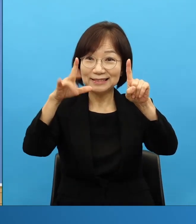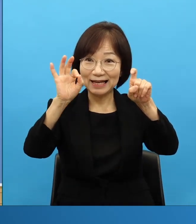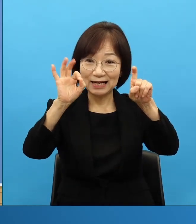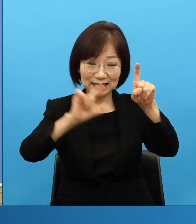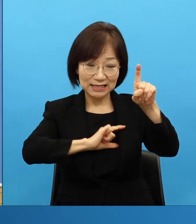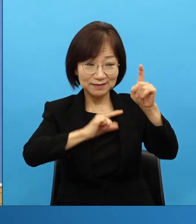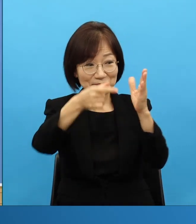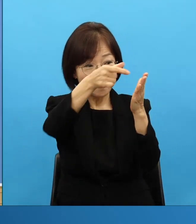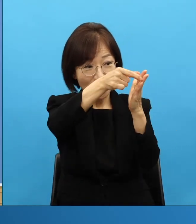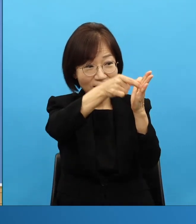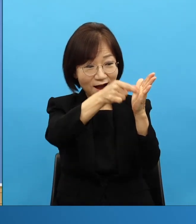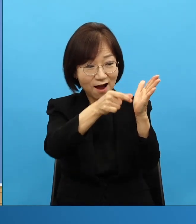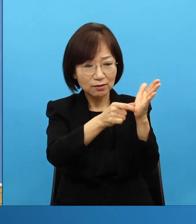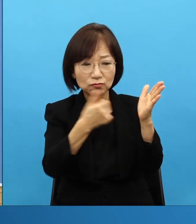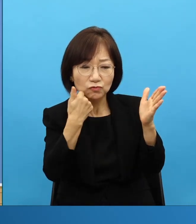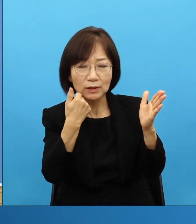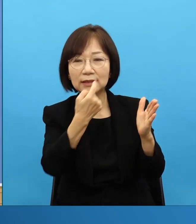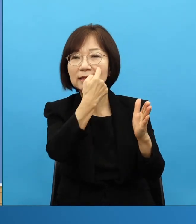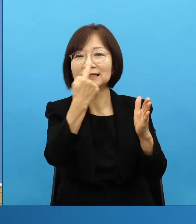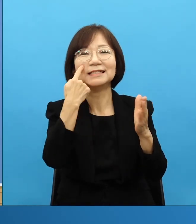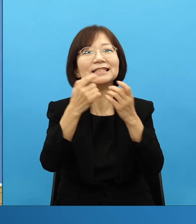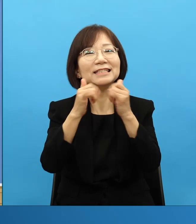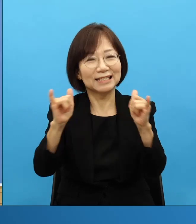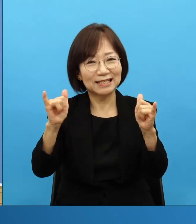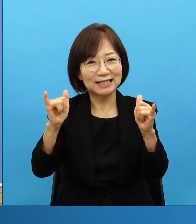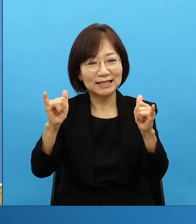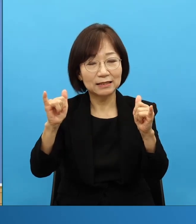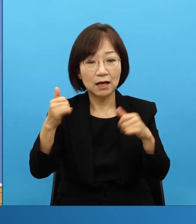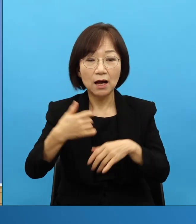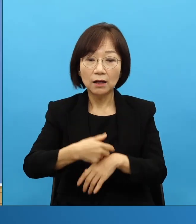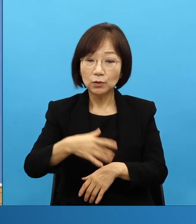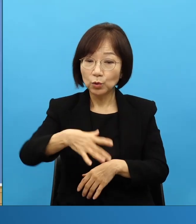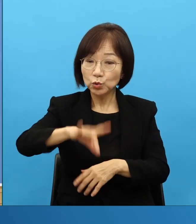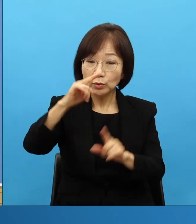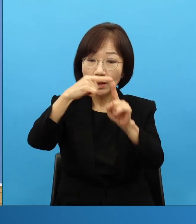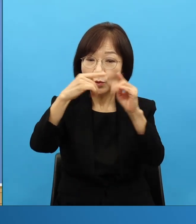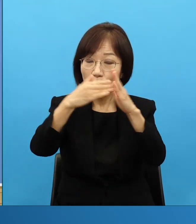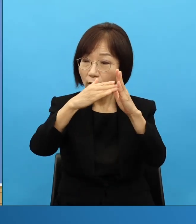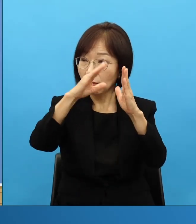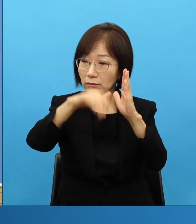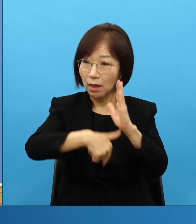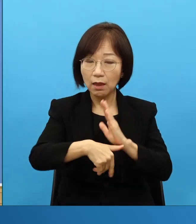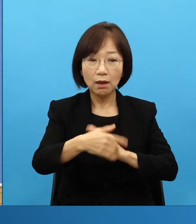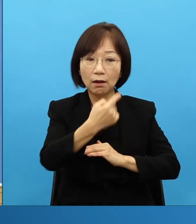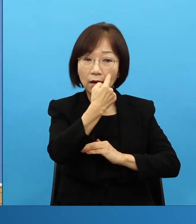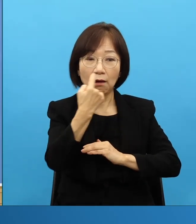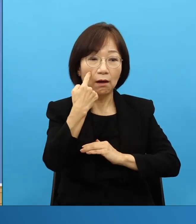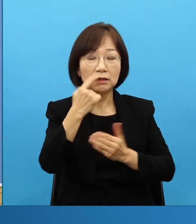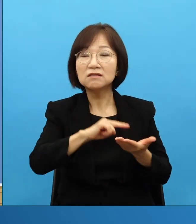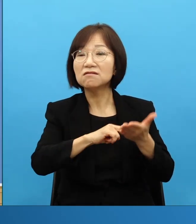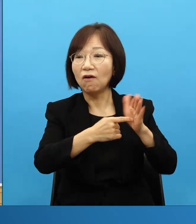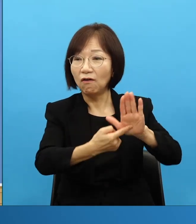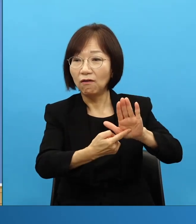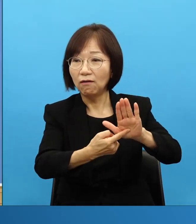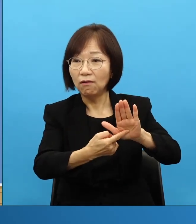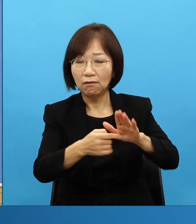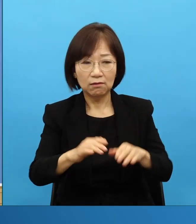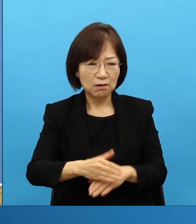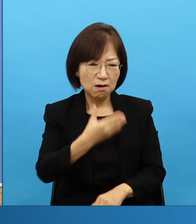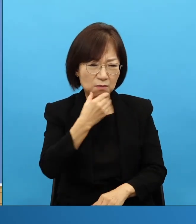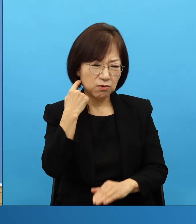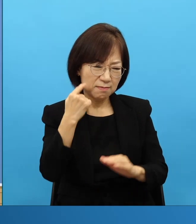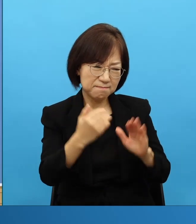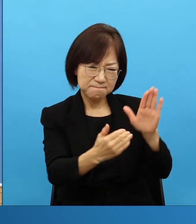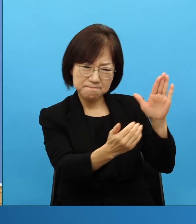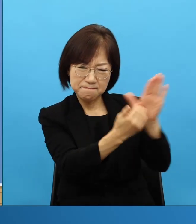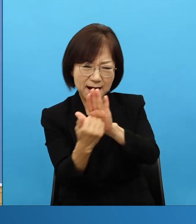the individuals of Hebrew 11 초대교회가 were 증거 witnesses to this. 아닙니까? And we see that the individuals of 막으려고 Mark, 했는데 그 기도는 전 세계를 복음화했어요. and the prayer that